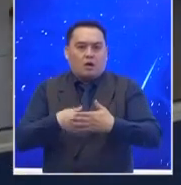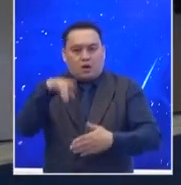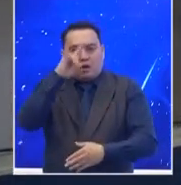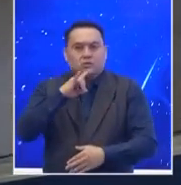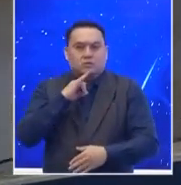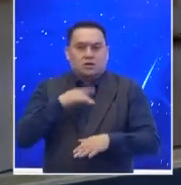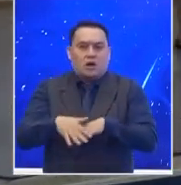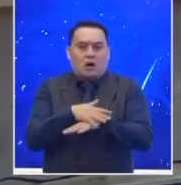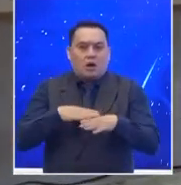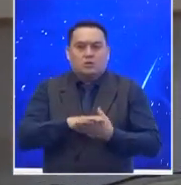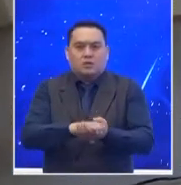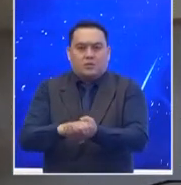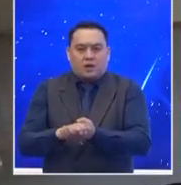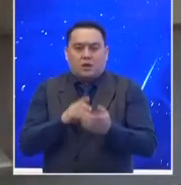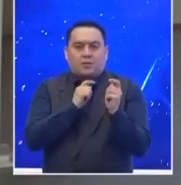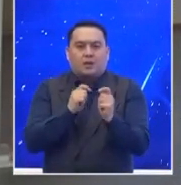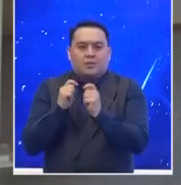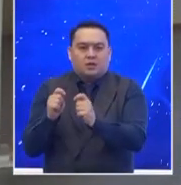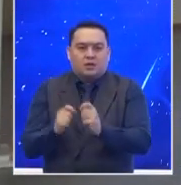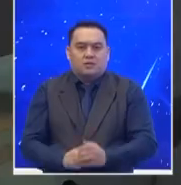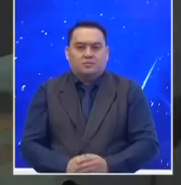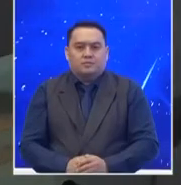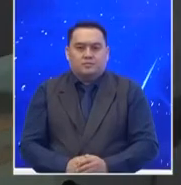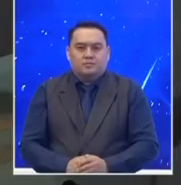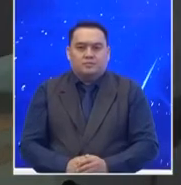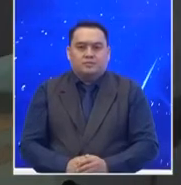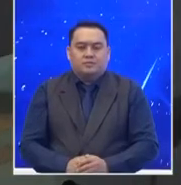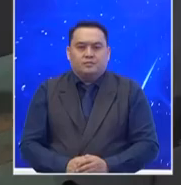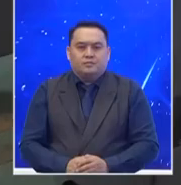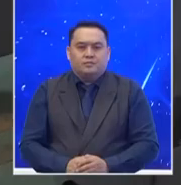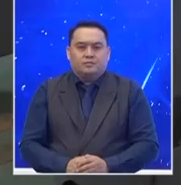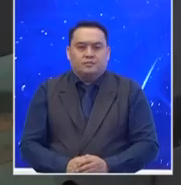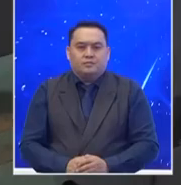Қазақстан халқы ассамблеясының алғыс хаттарымен марапаттады.